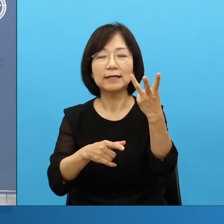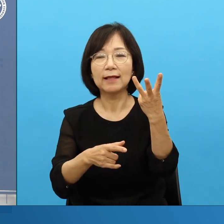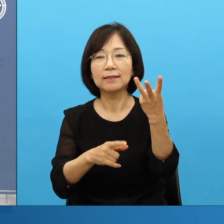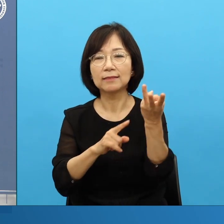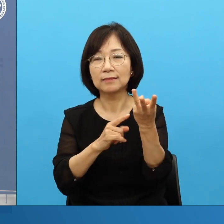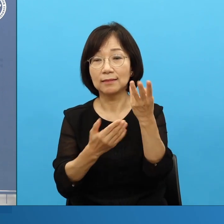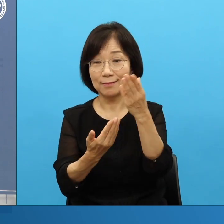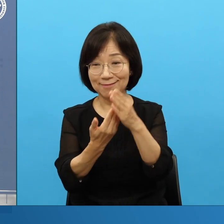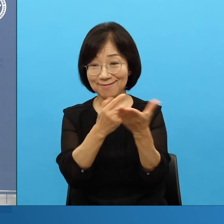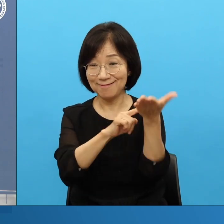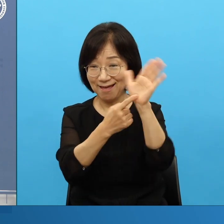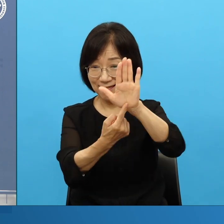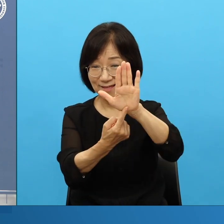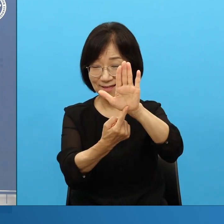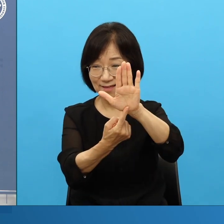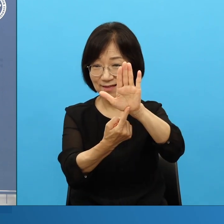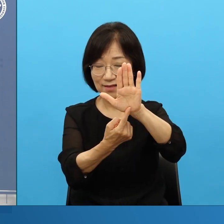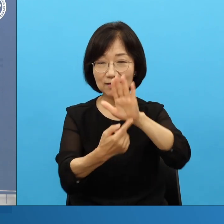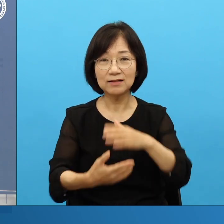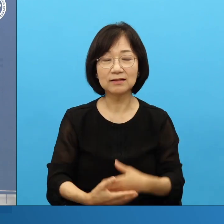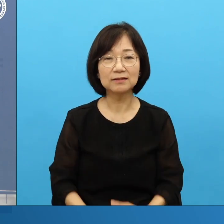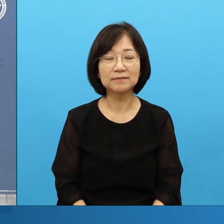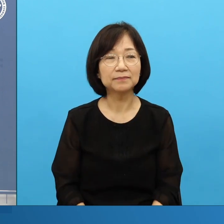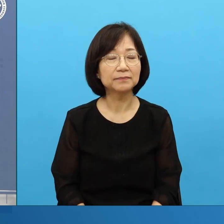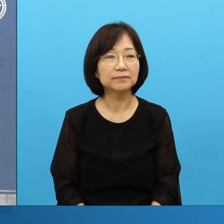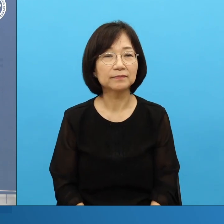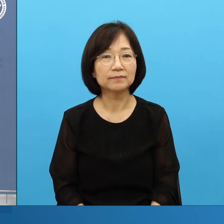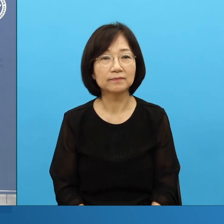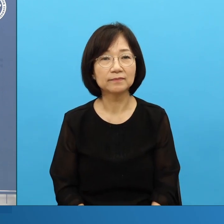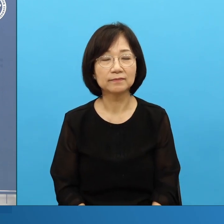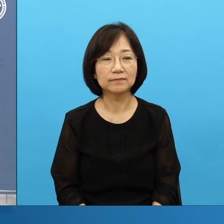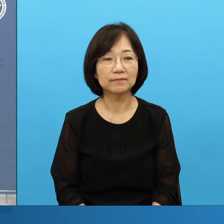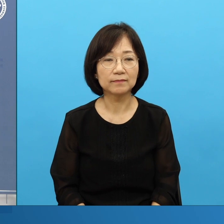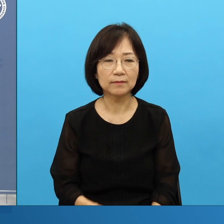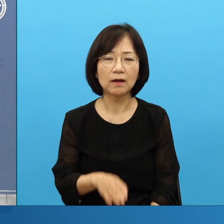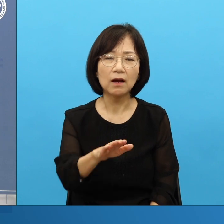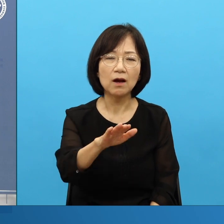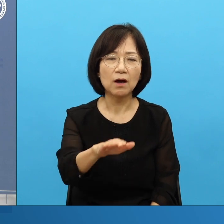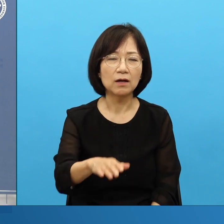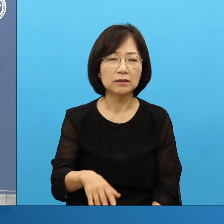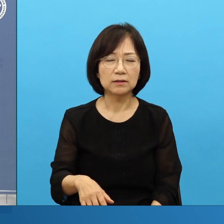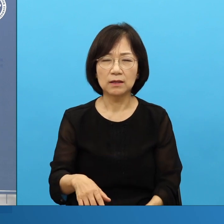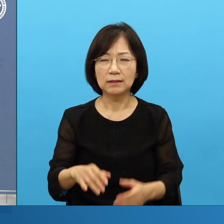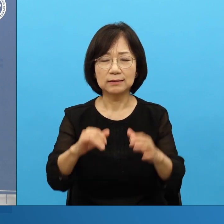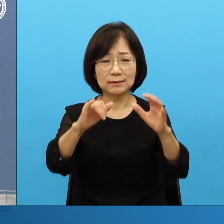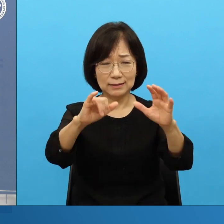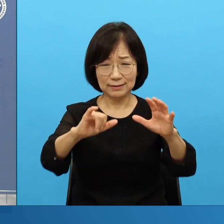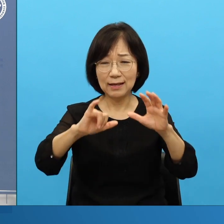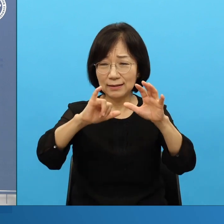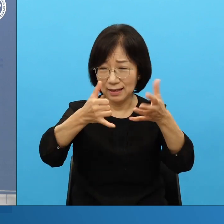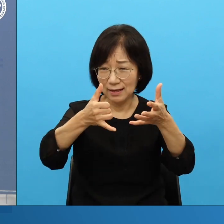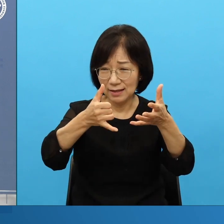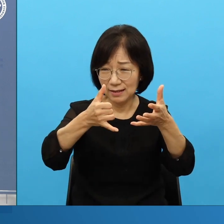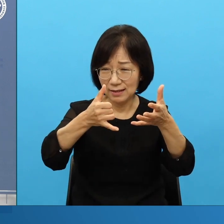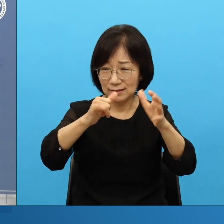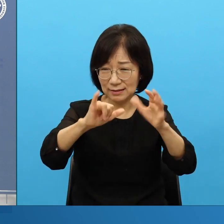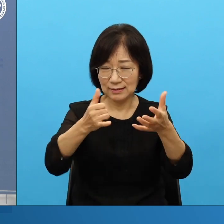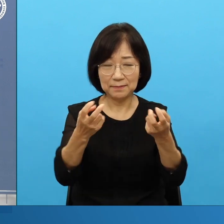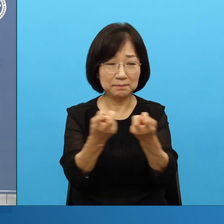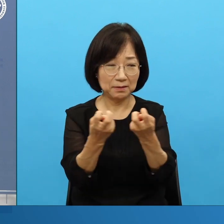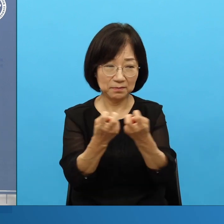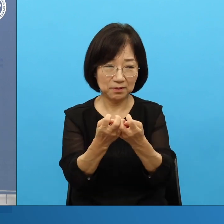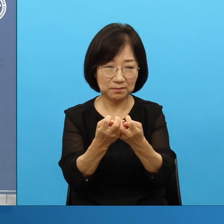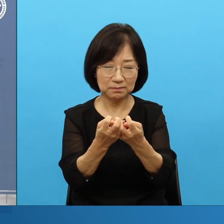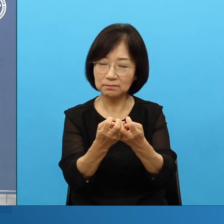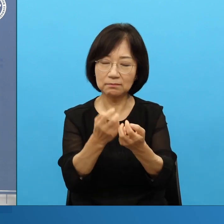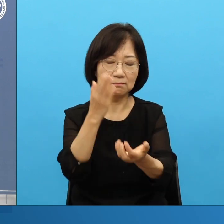first? 모든 걸 세상 방법 바꿀 것을 얘기했습니다. He spoke about the things that must change, all the 바꿔라. methods of the world. He